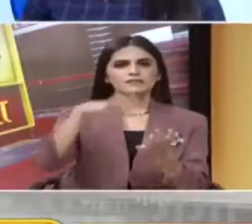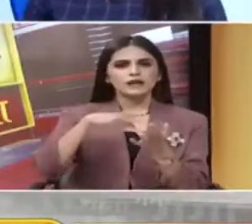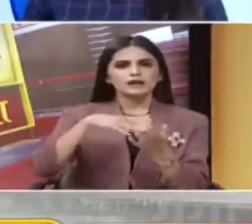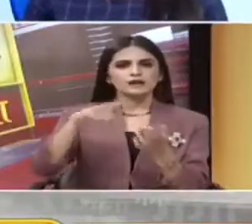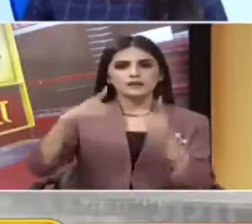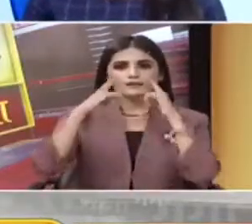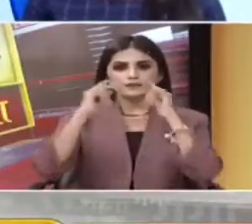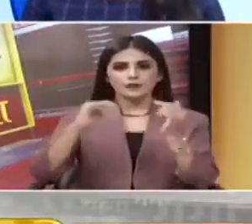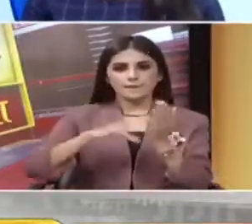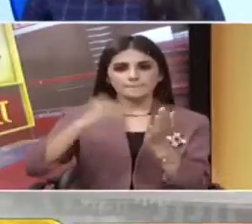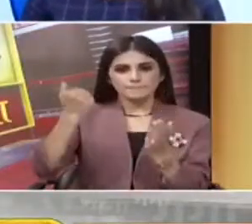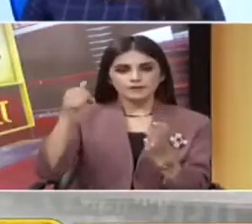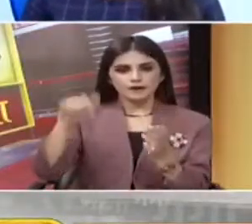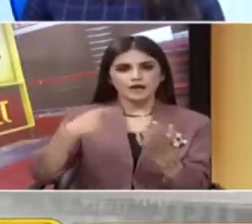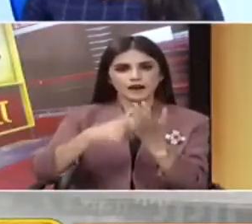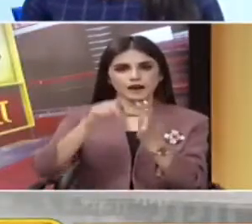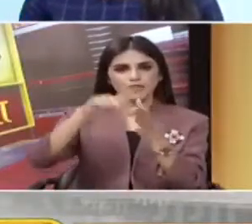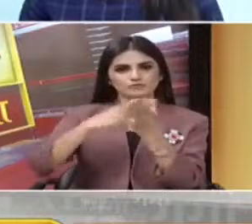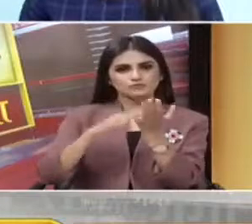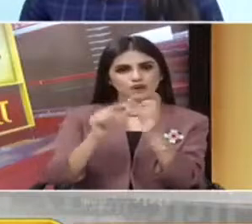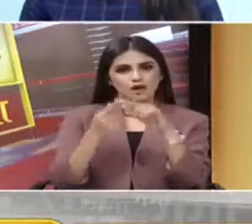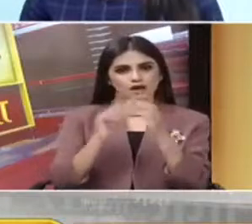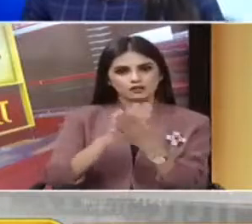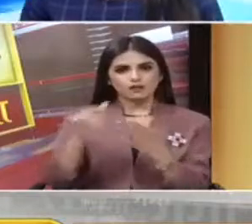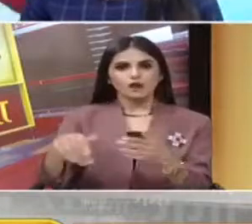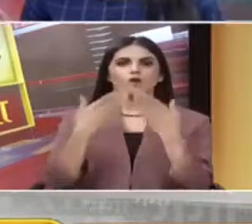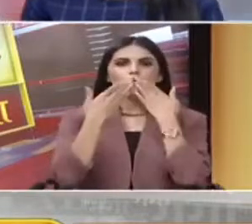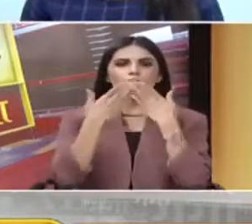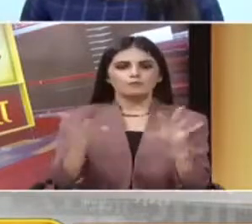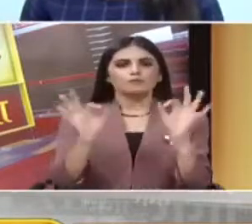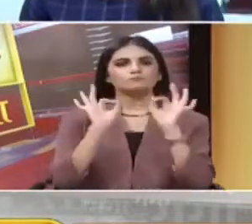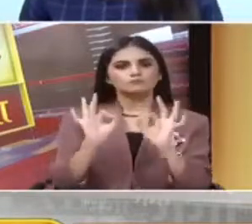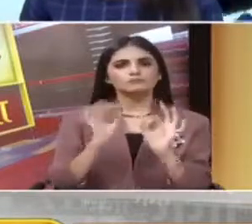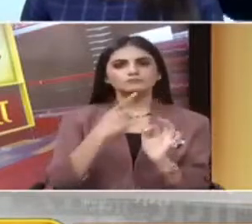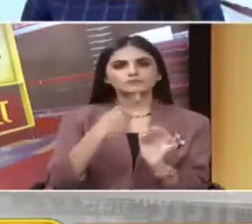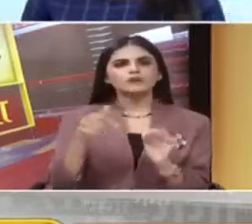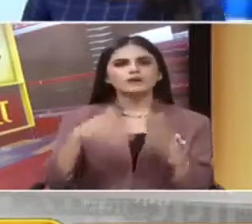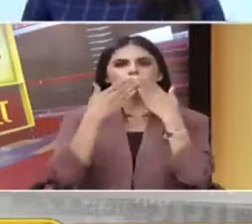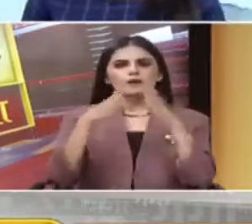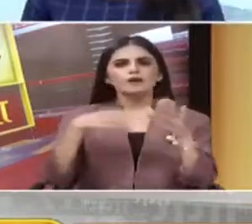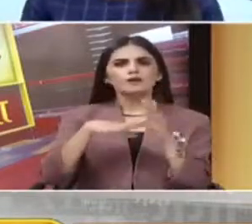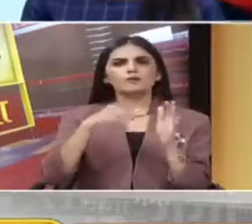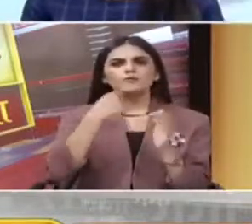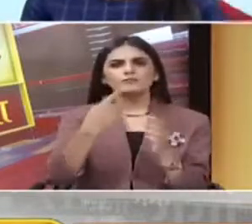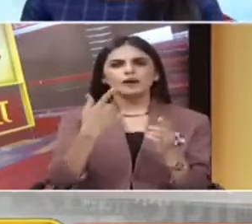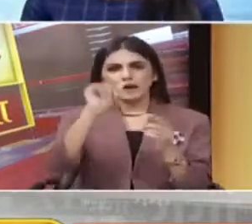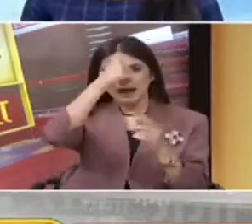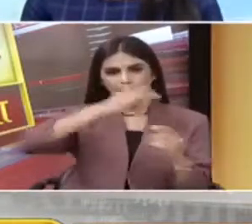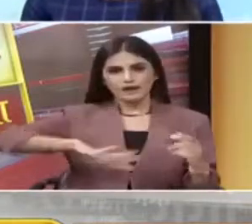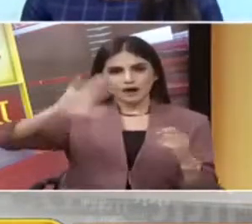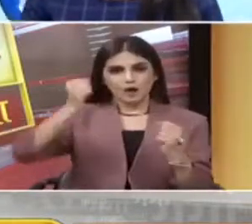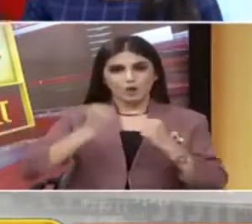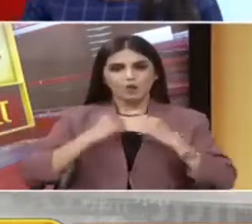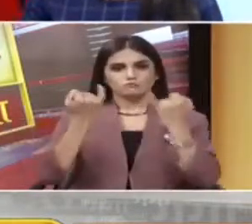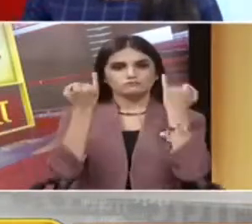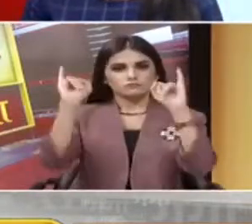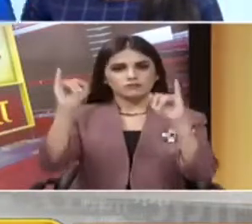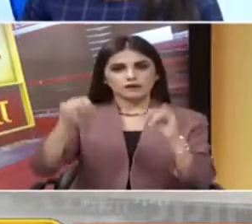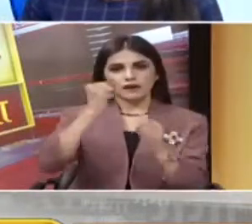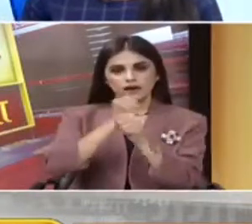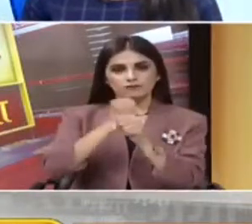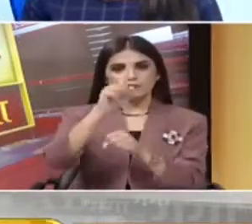कि केंद्रीय रक्षा मंत्री राजनाथ सिंह ने आज एक बड़ी घोषणा की आत्मनिर्भर भारत के तहत सरकार ने